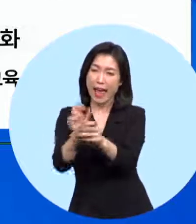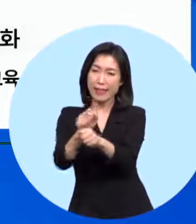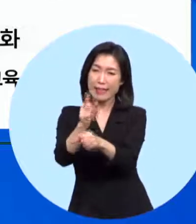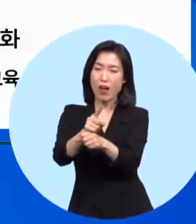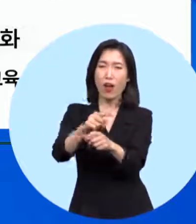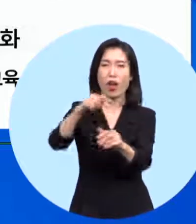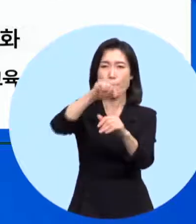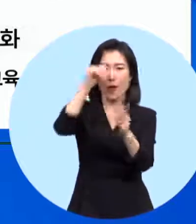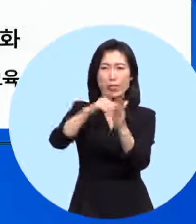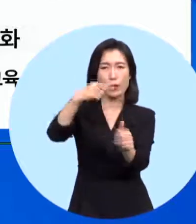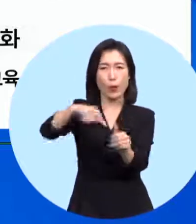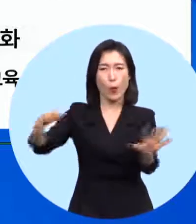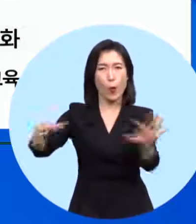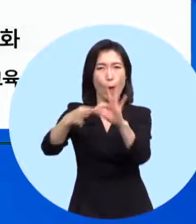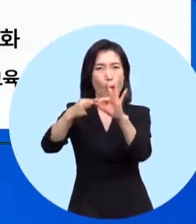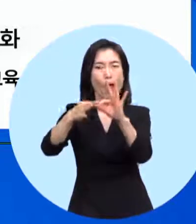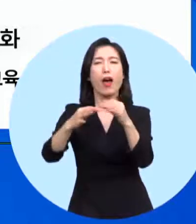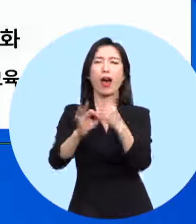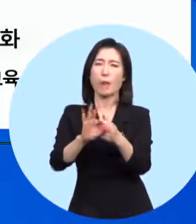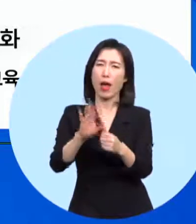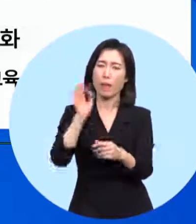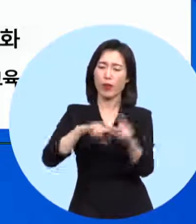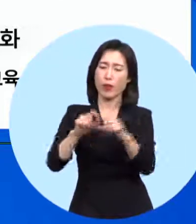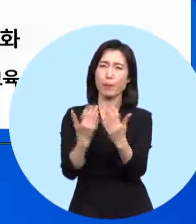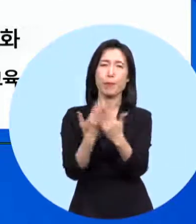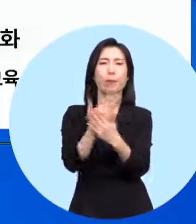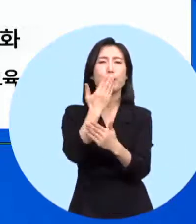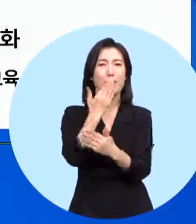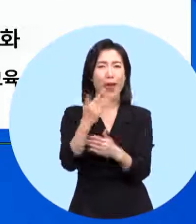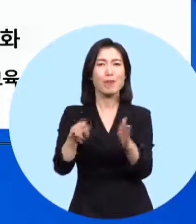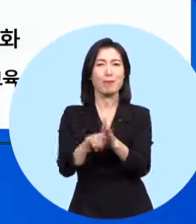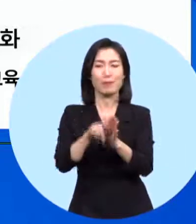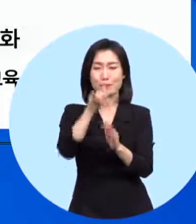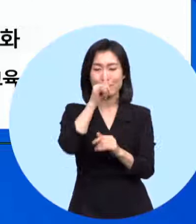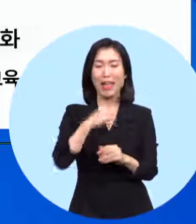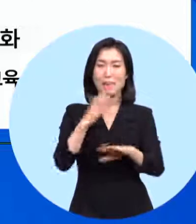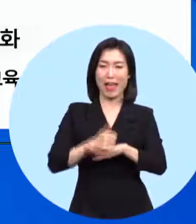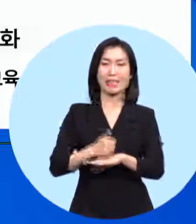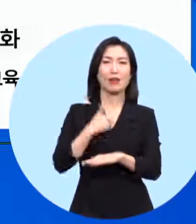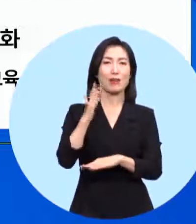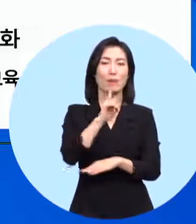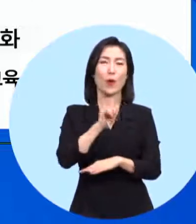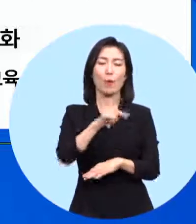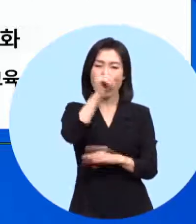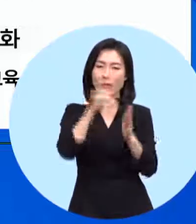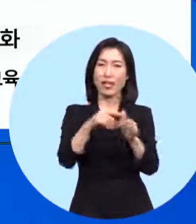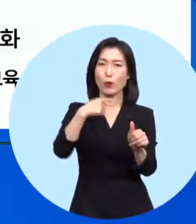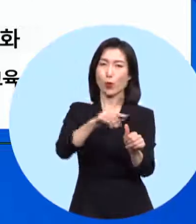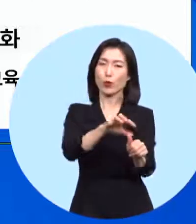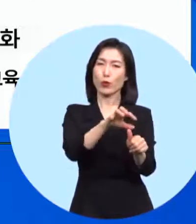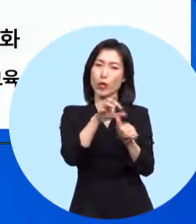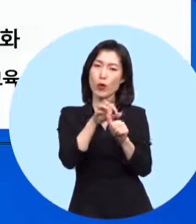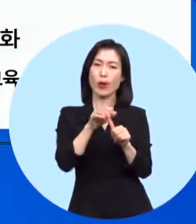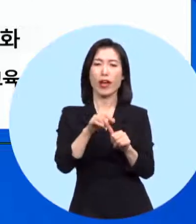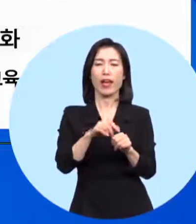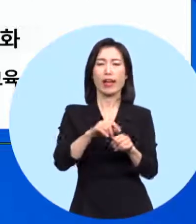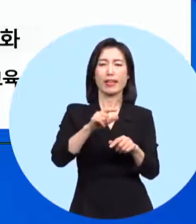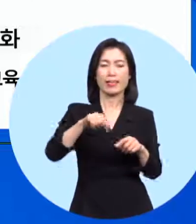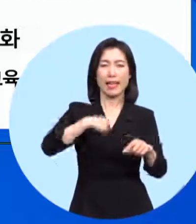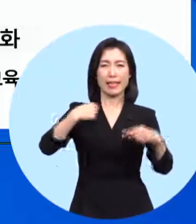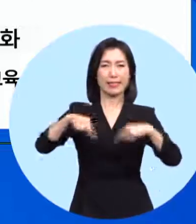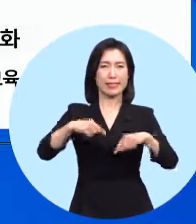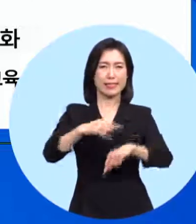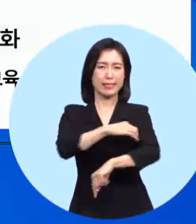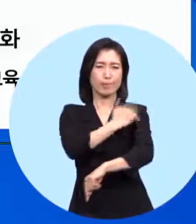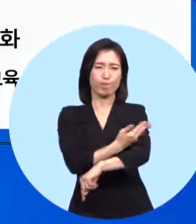상당히 지역의 성장판하고 밀접하게 관련되어 있지 않겠냐 이런 생각입니다. 예, 끝으로 평생교육을 통한 지역 주민의 자치 역량을 강화하는 게 저는